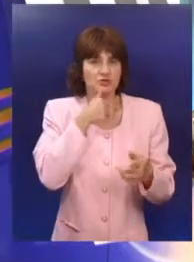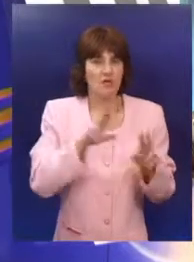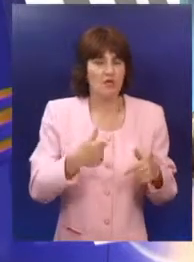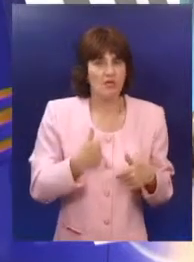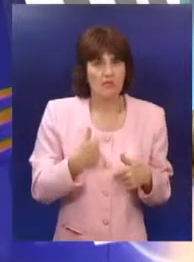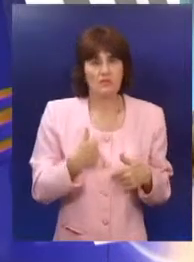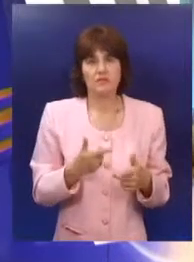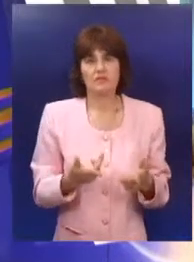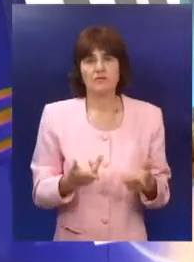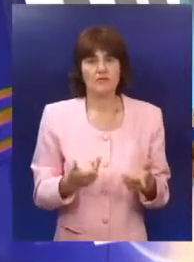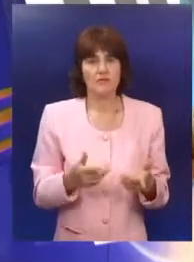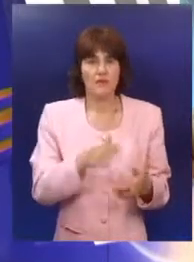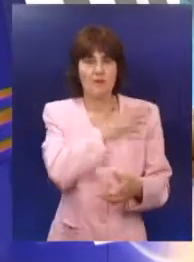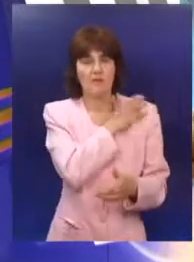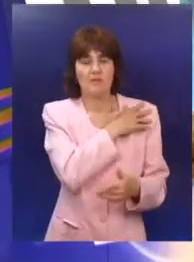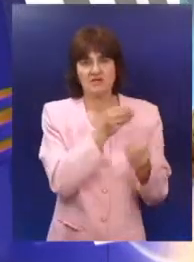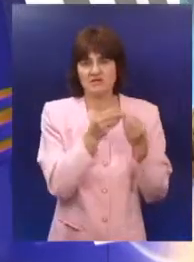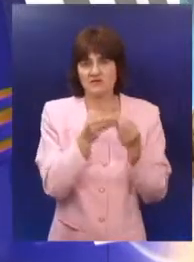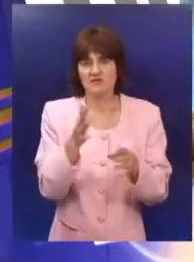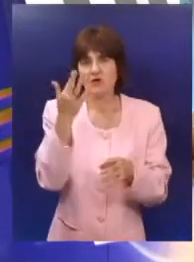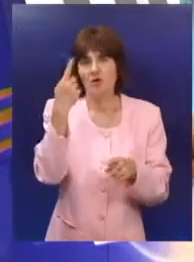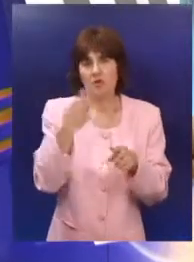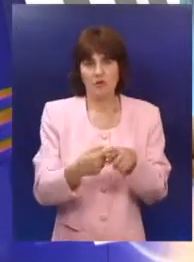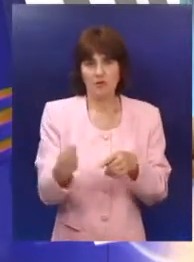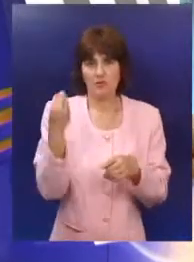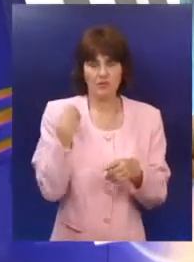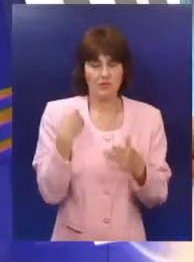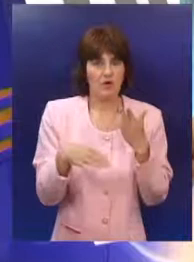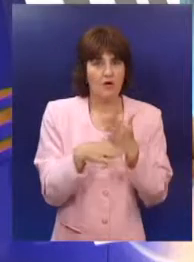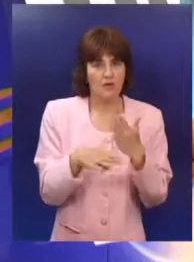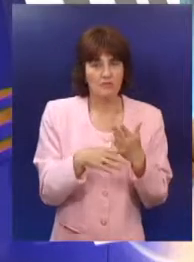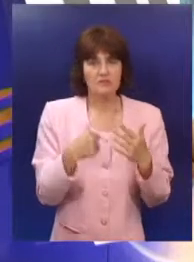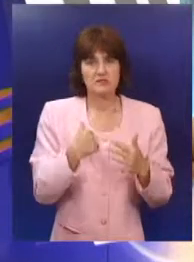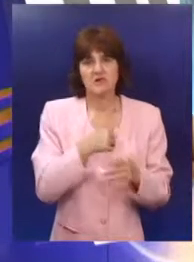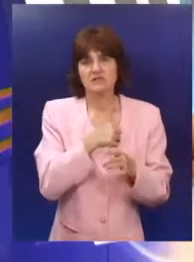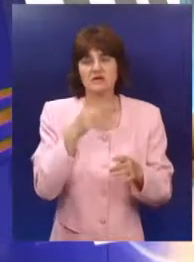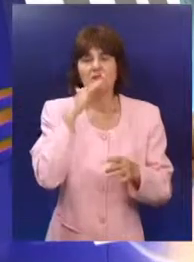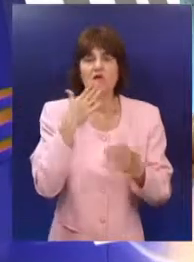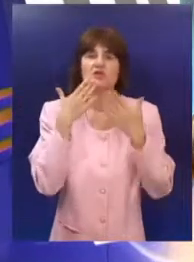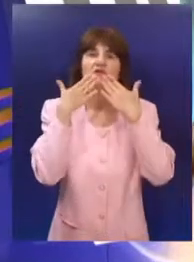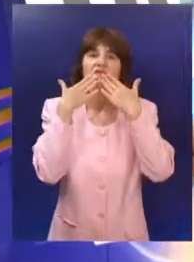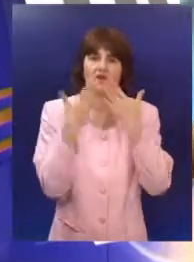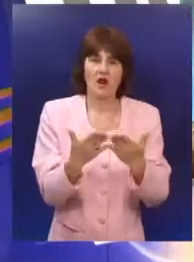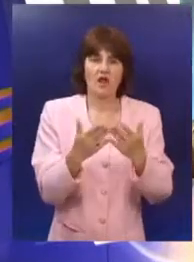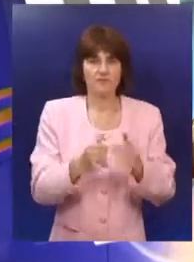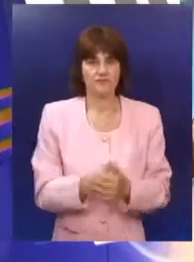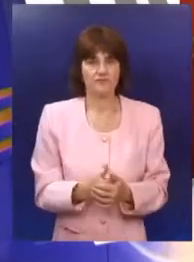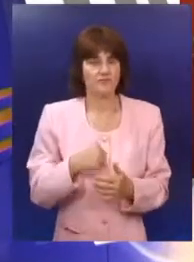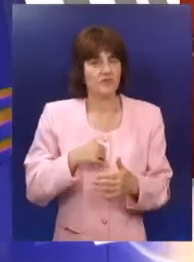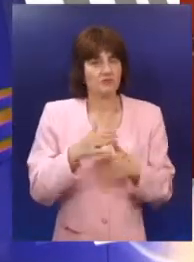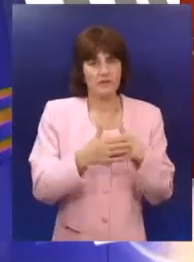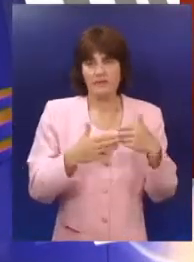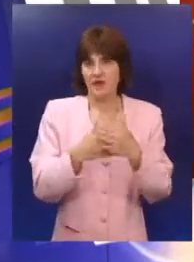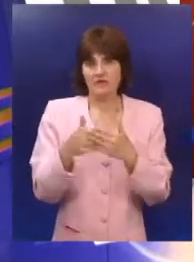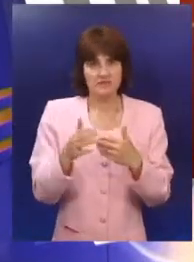ja više ne mogu da radim sama. I evo, ovi majstori su više nego dobri. Ja samo reči hvale imam za njih. Ja